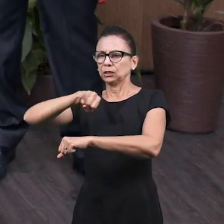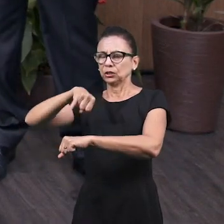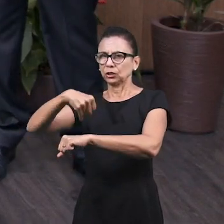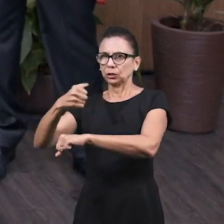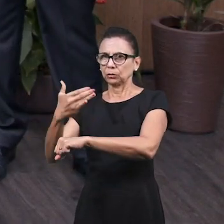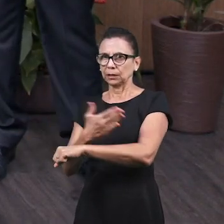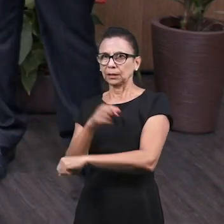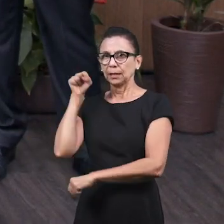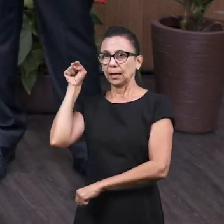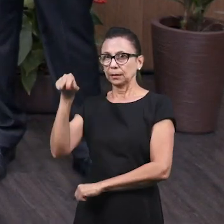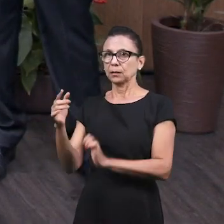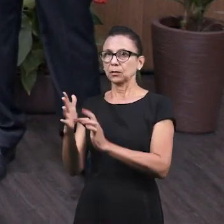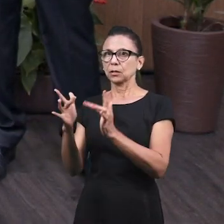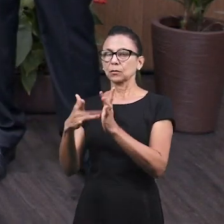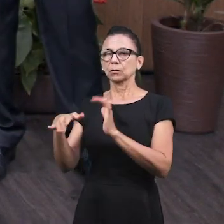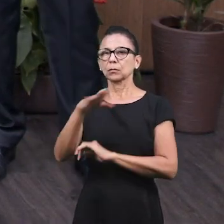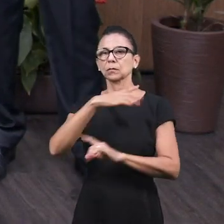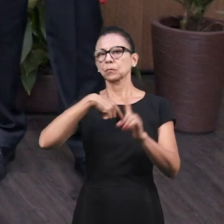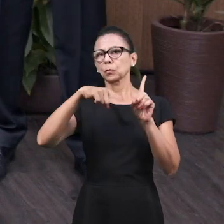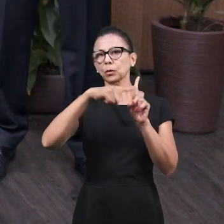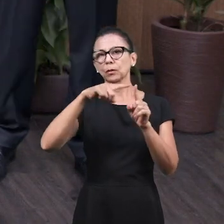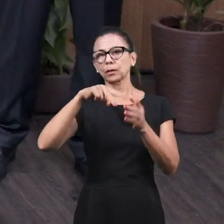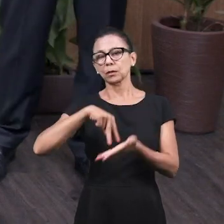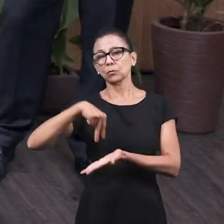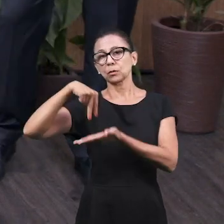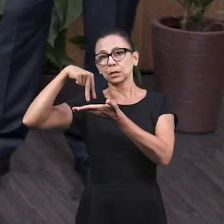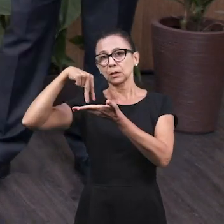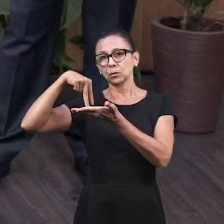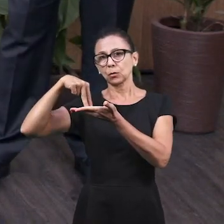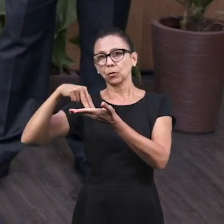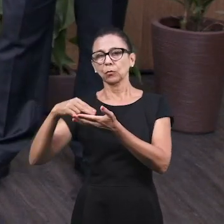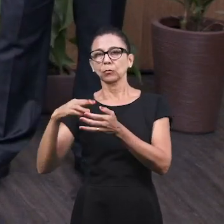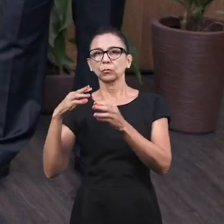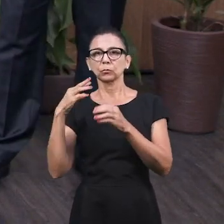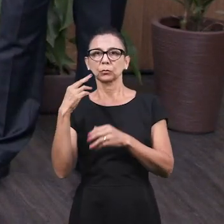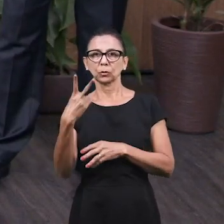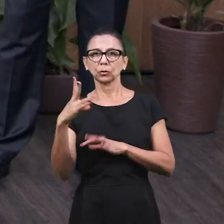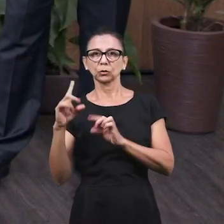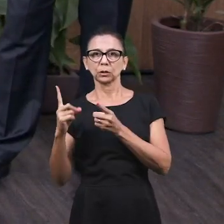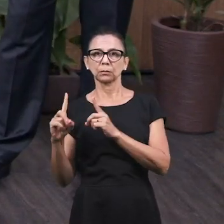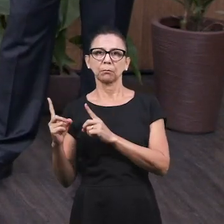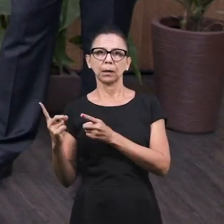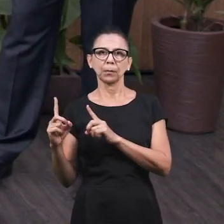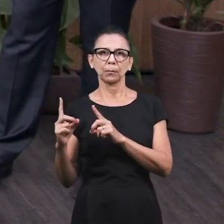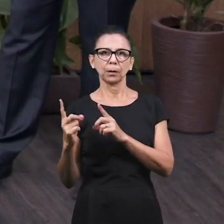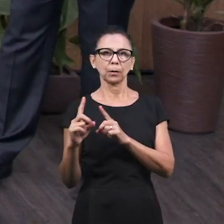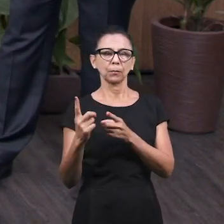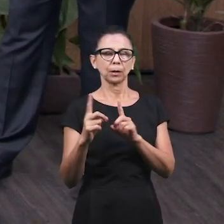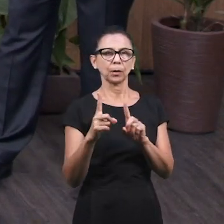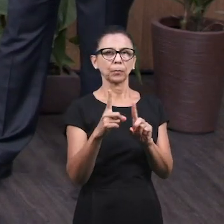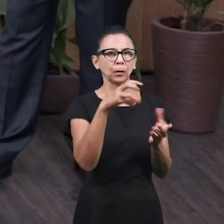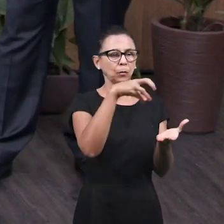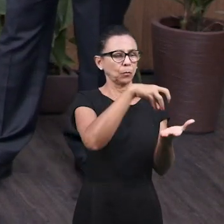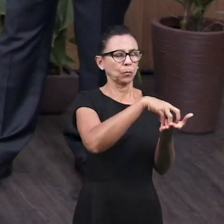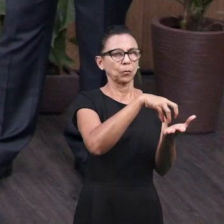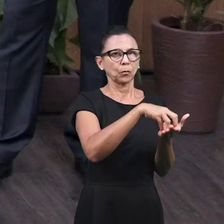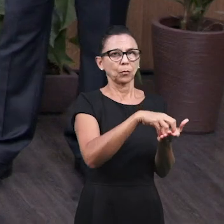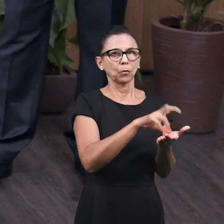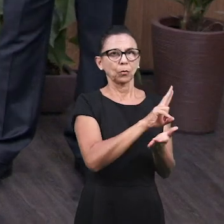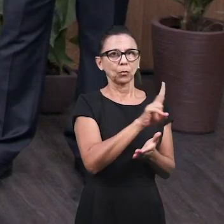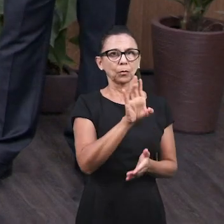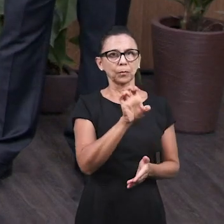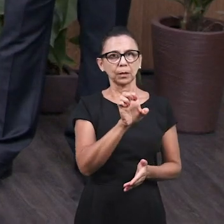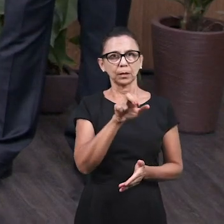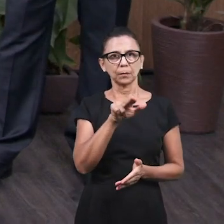Иерусалима, города, где Господь Иисус умер и воскрес, и пошли в Эммаус, в деревню, которая называлась